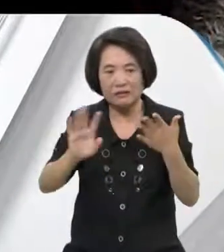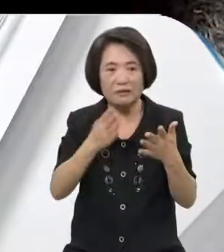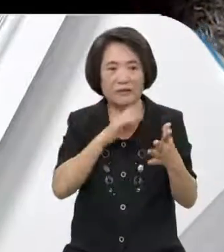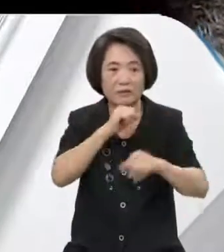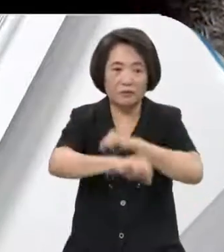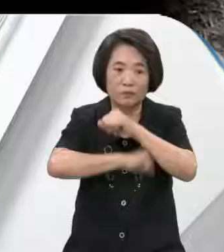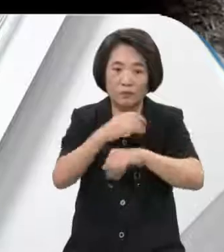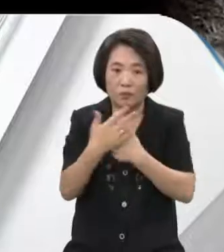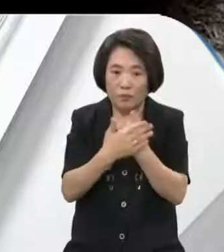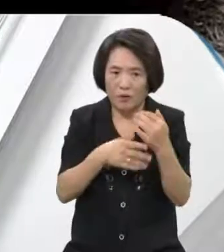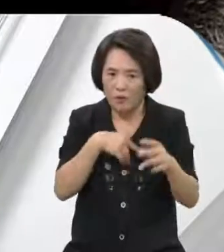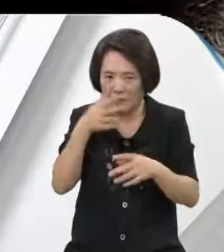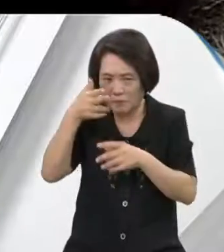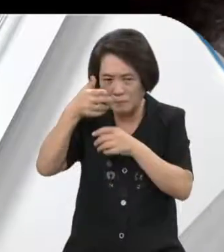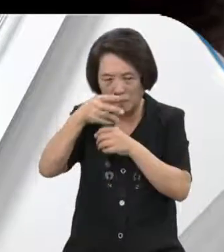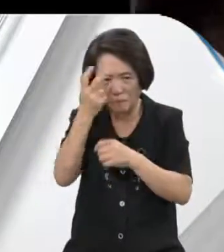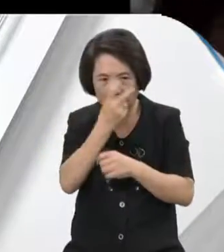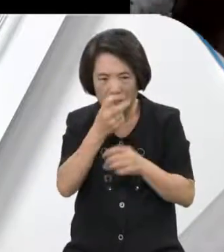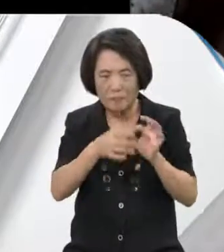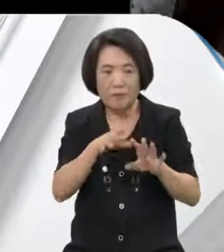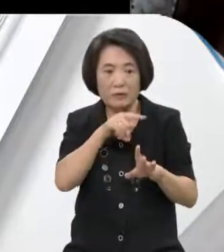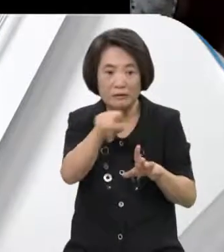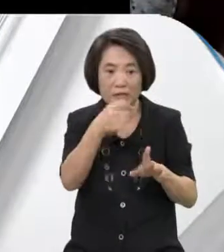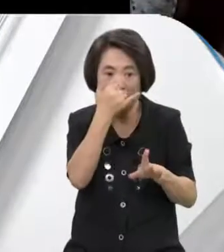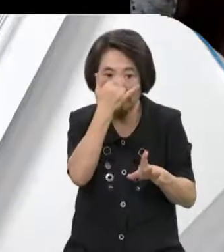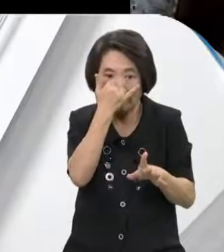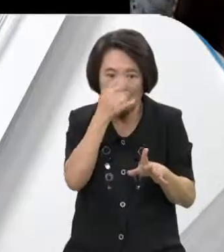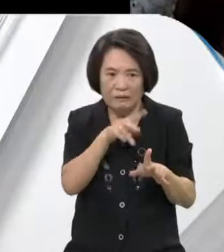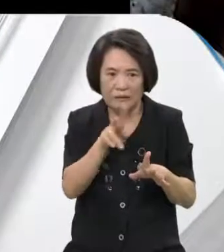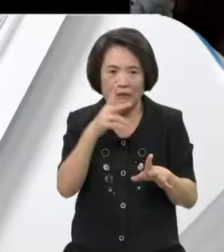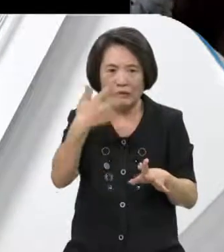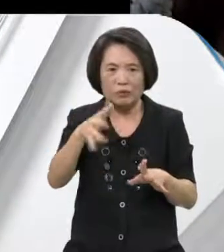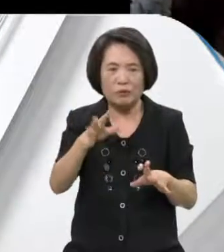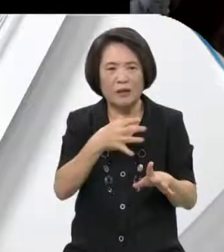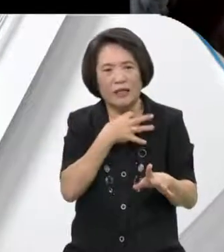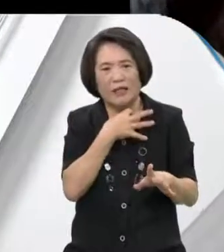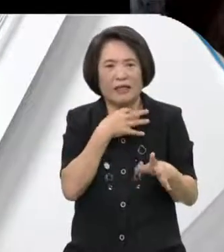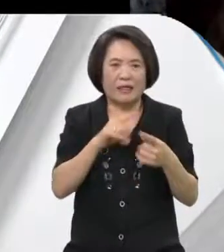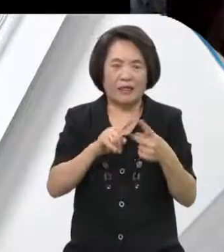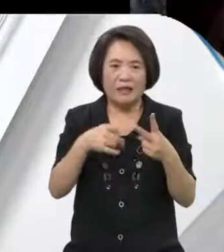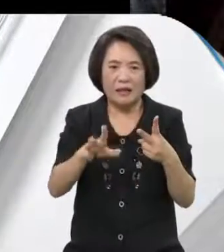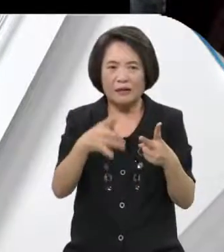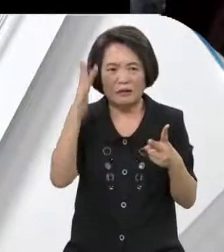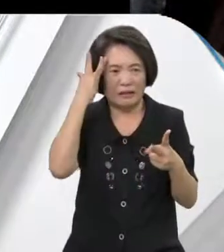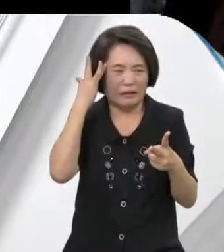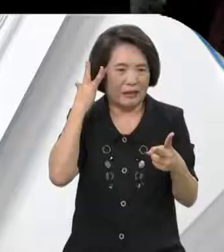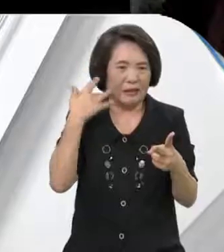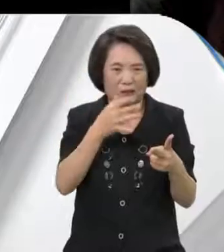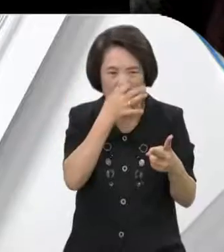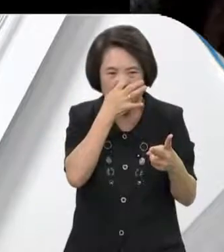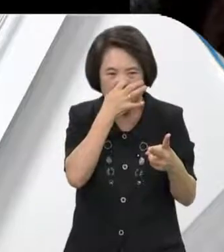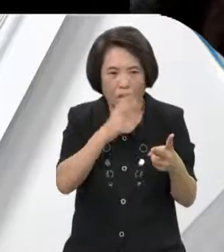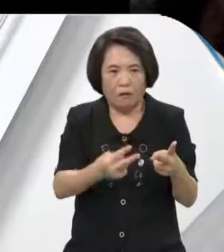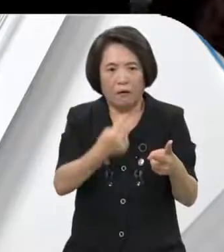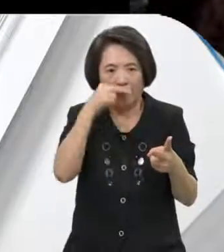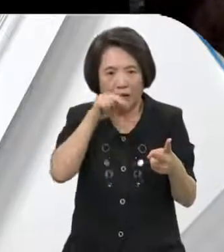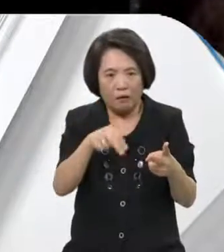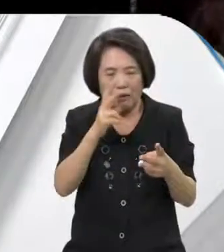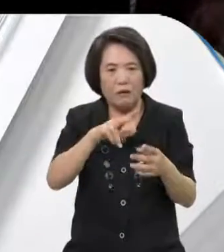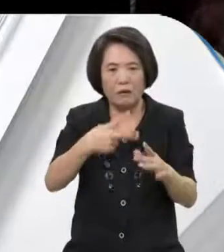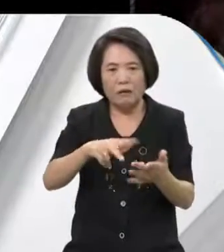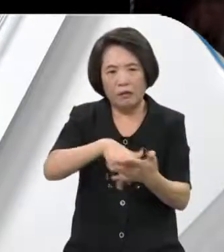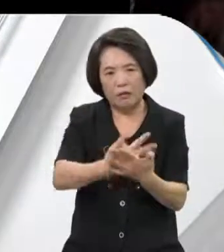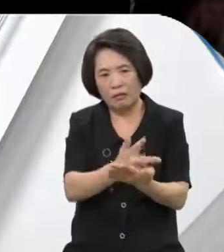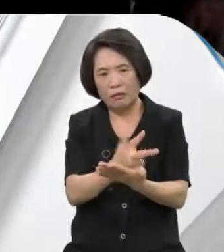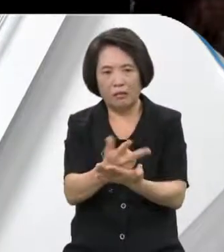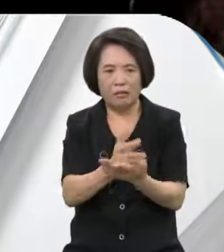报团体的监控，西林修竹丛的竹叶前面一米提起，提眼墨水，有起急急同温下来的情